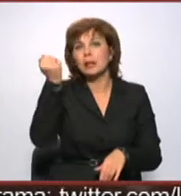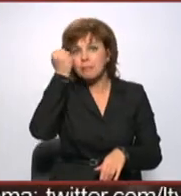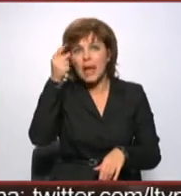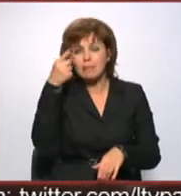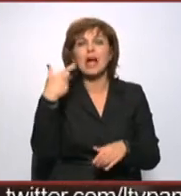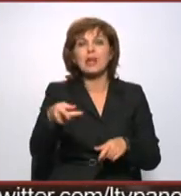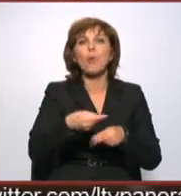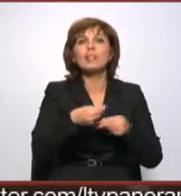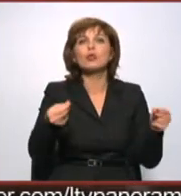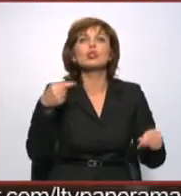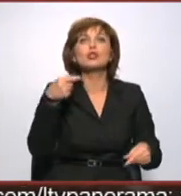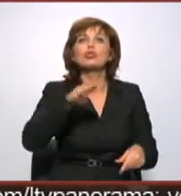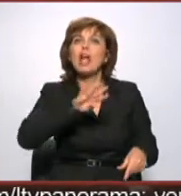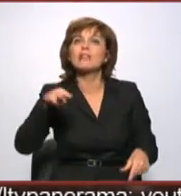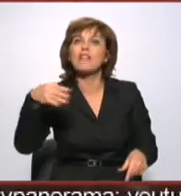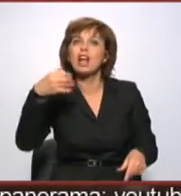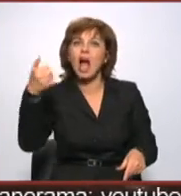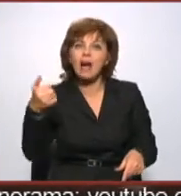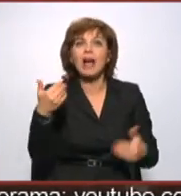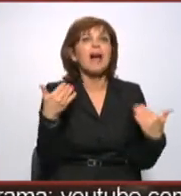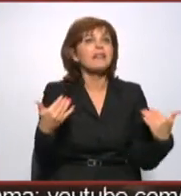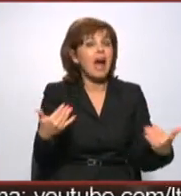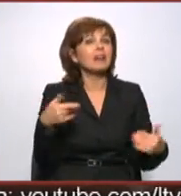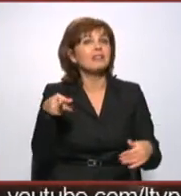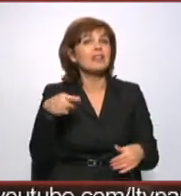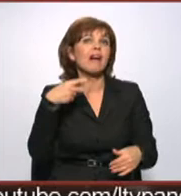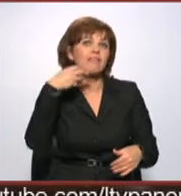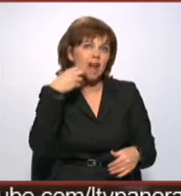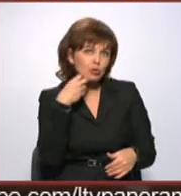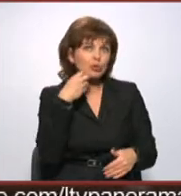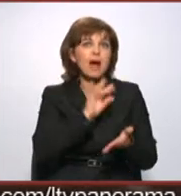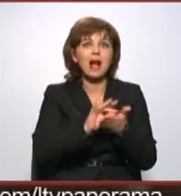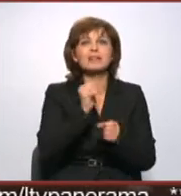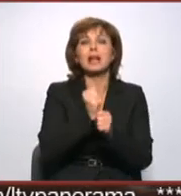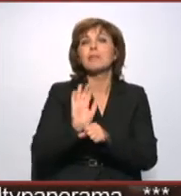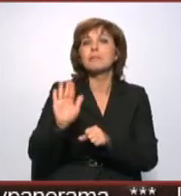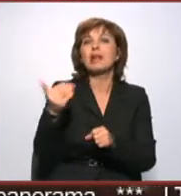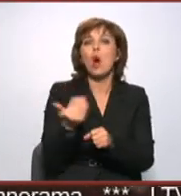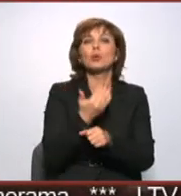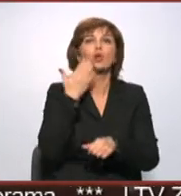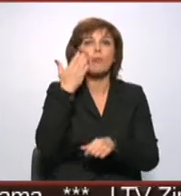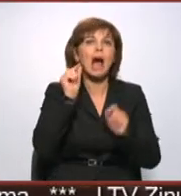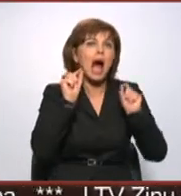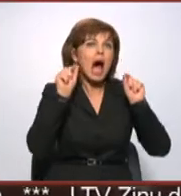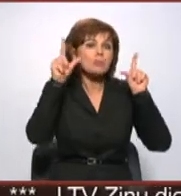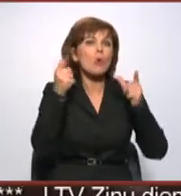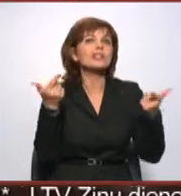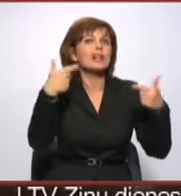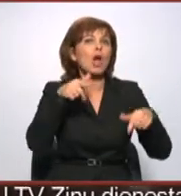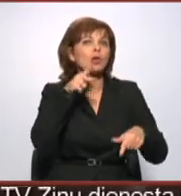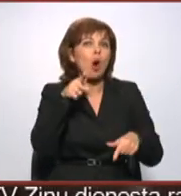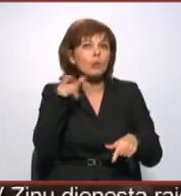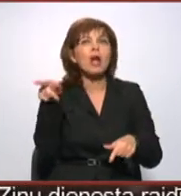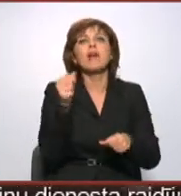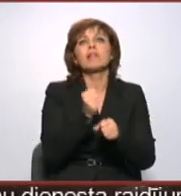tagad cienījamā vecumā rakstniece strādā pie jauna romāna par atmodas laiku Daugavpilī. Viņas darbs nu pat guvis augstu novērtējumu,